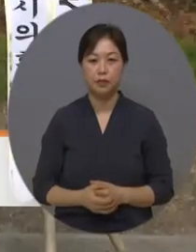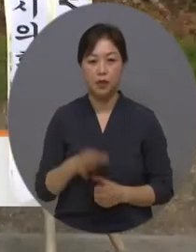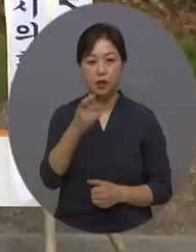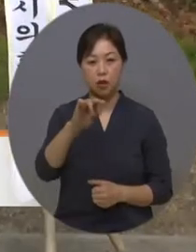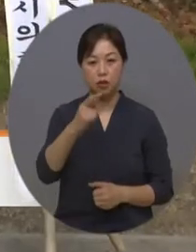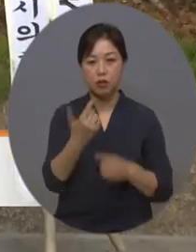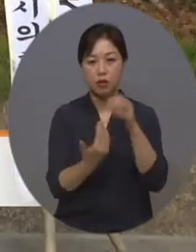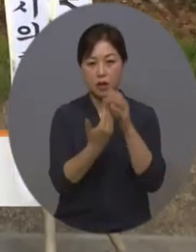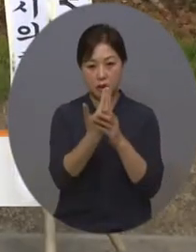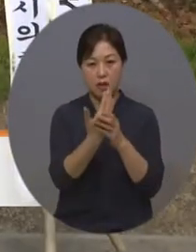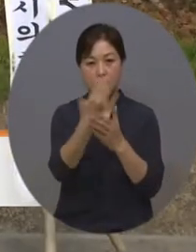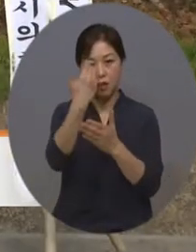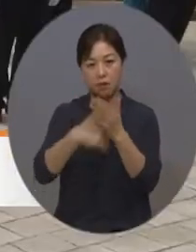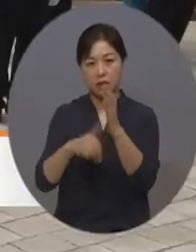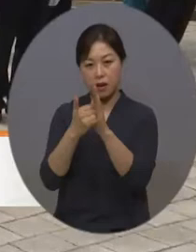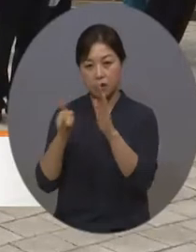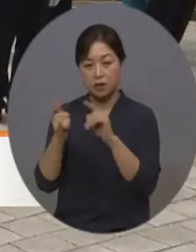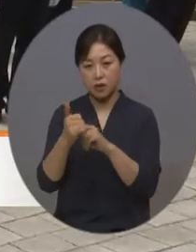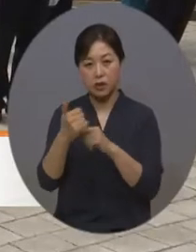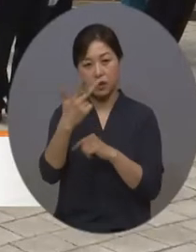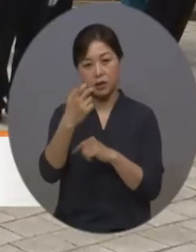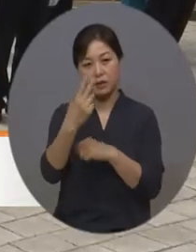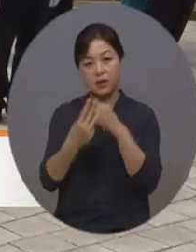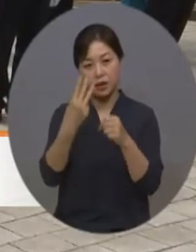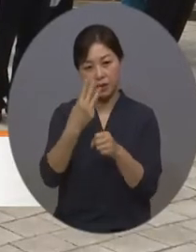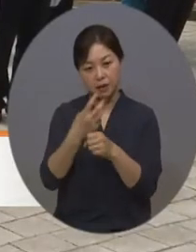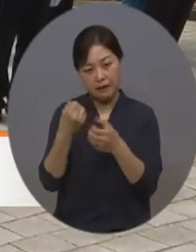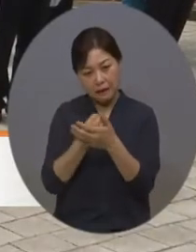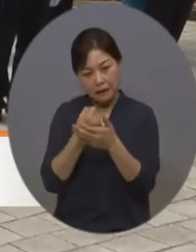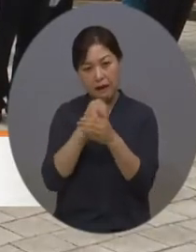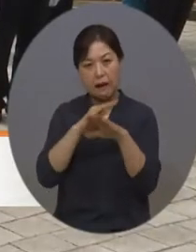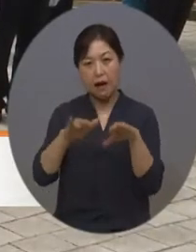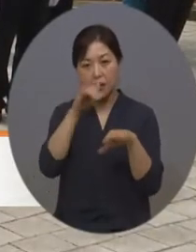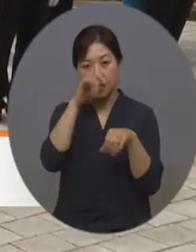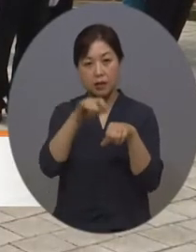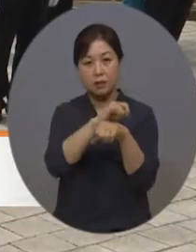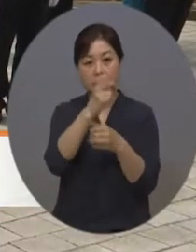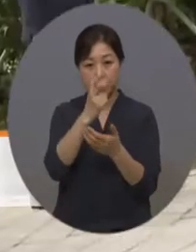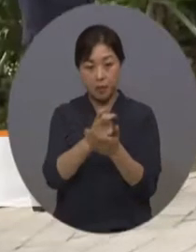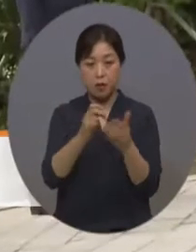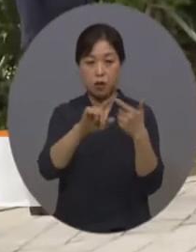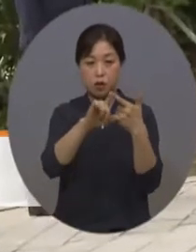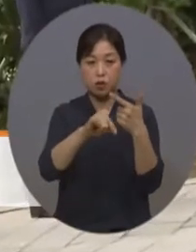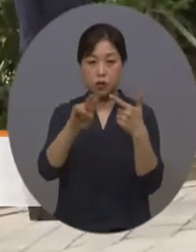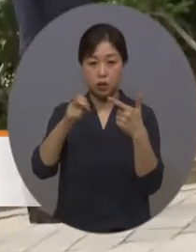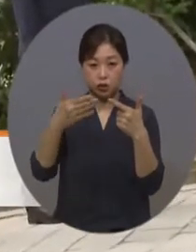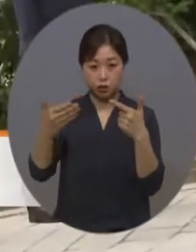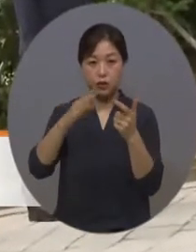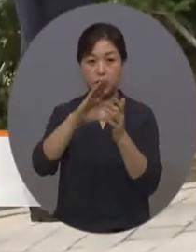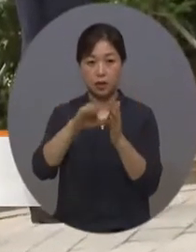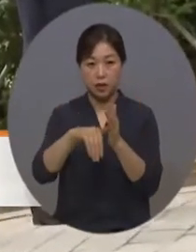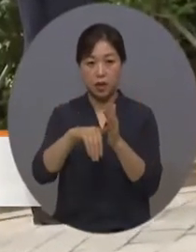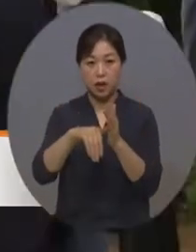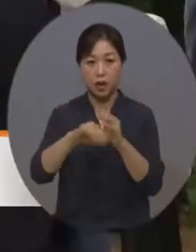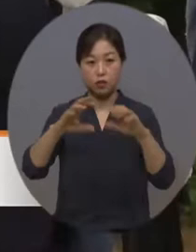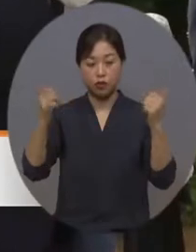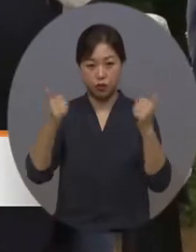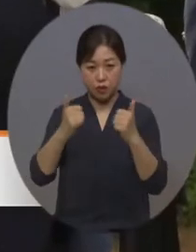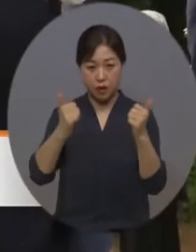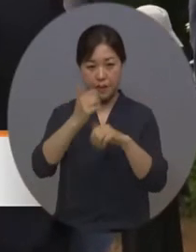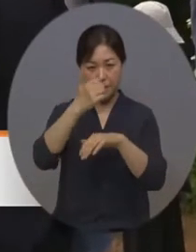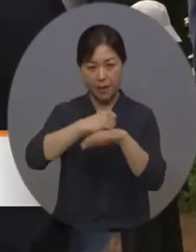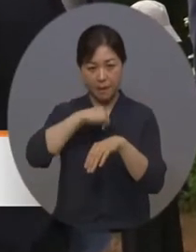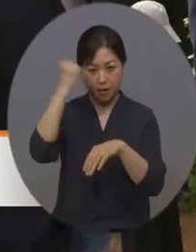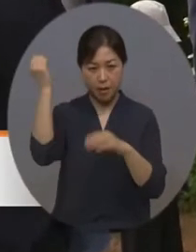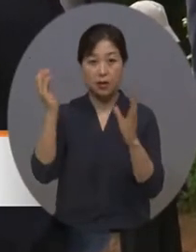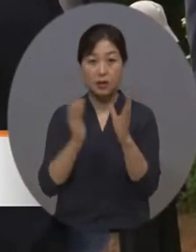여순 사건 유가족들의 73년 한을 풀어줄 여순 사건 특별법이 지난 6월 29일 국회를 최종 통과한